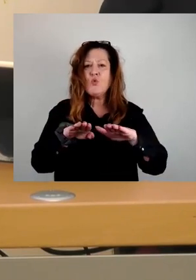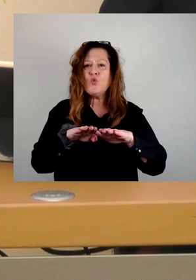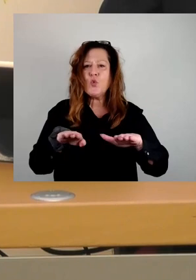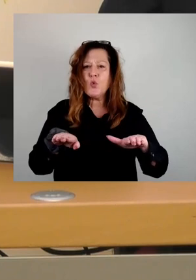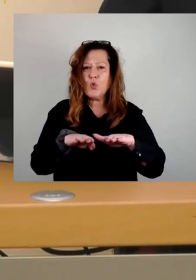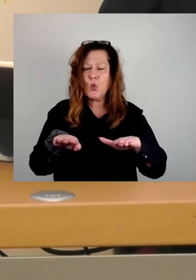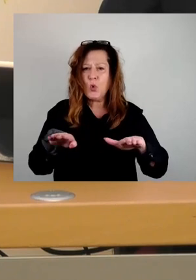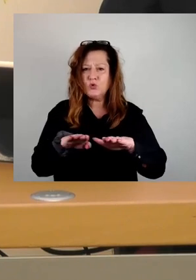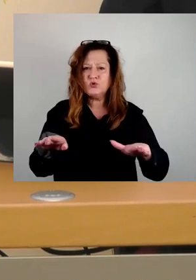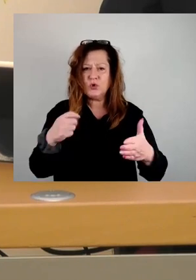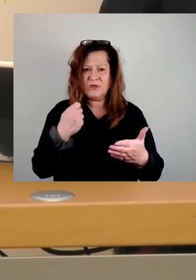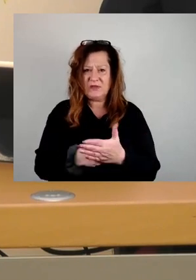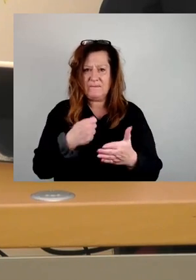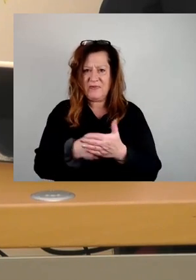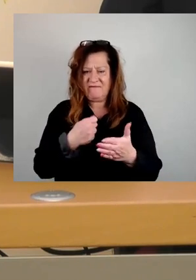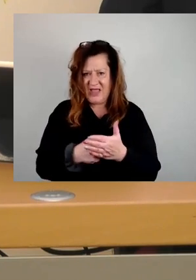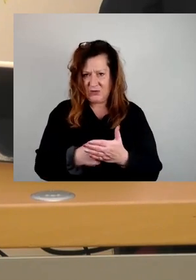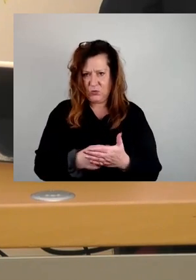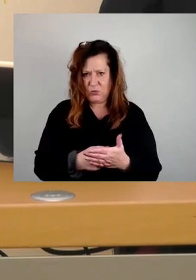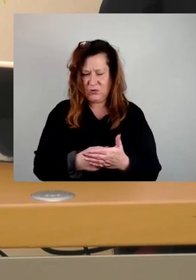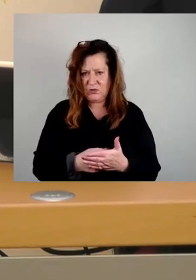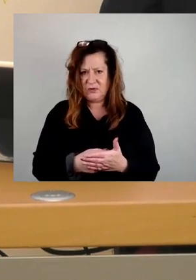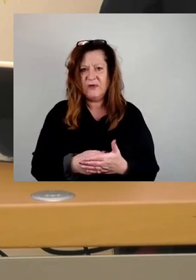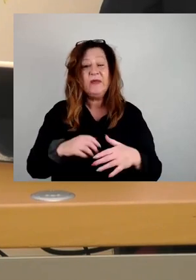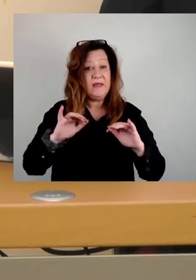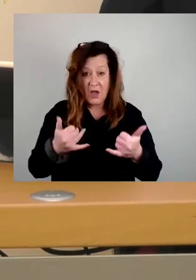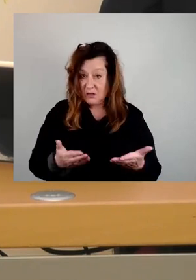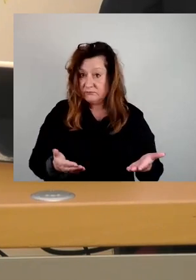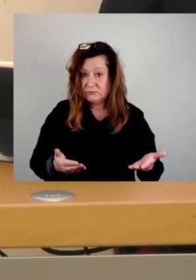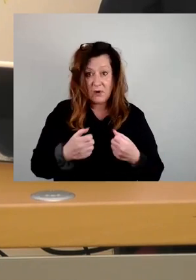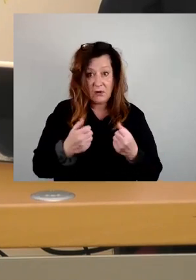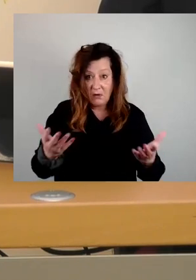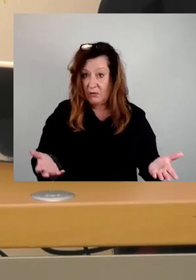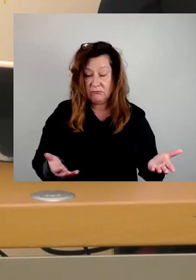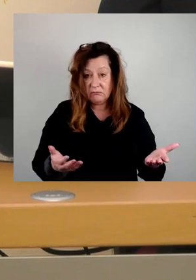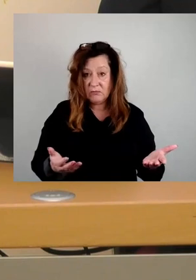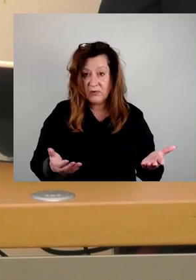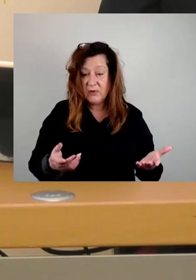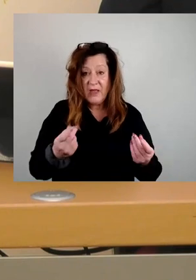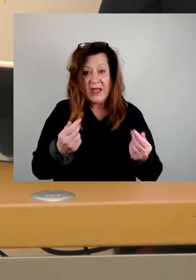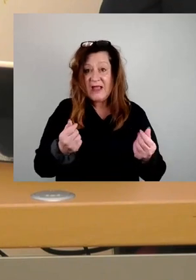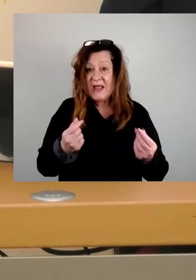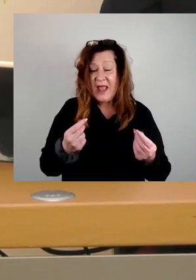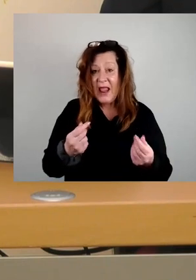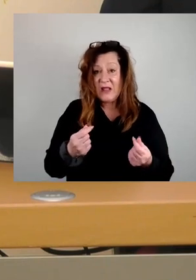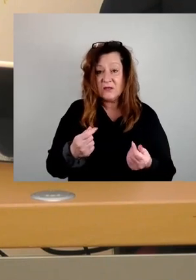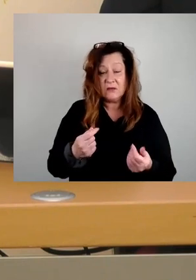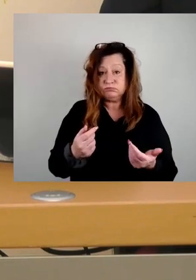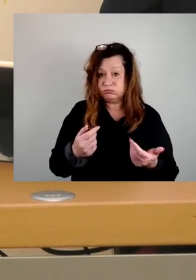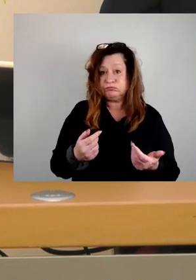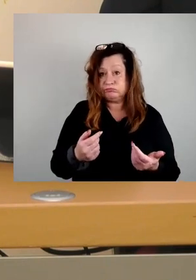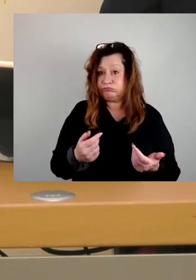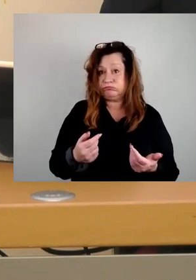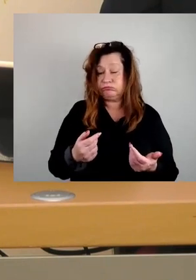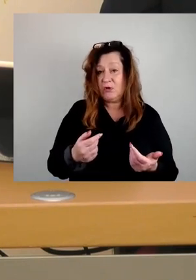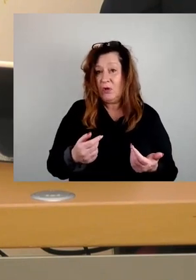Grundstücksbewertung, was hinterfragt war. Ja, natürlich tut uns auch der Geldbetrag weh. Auf der anderen